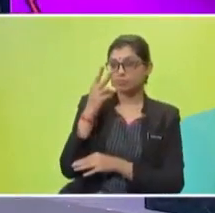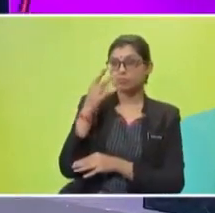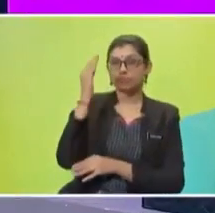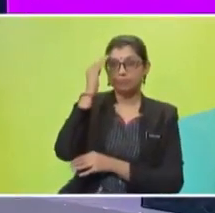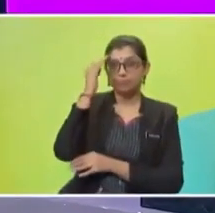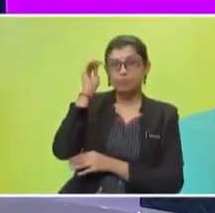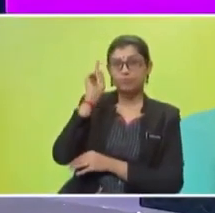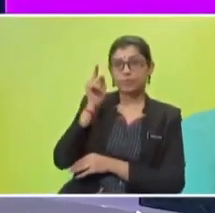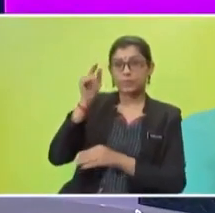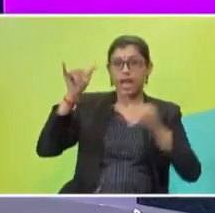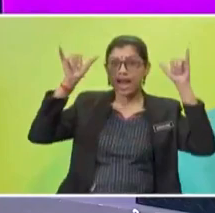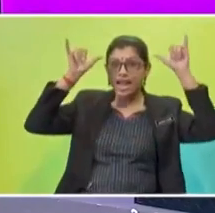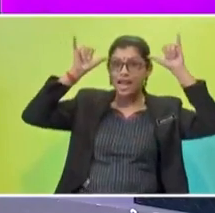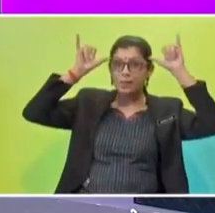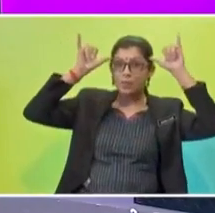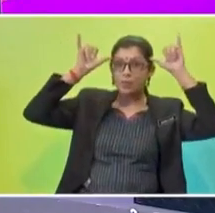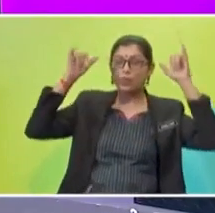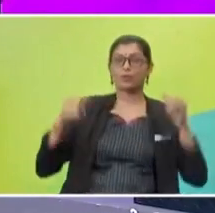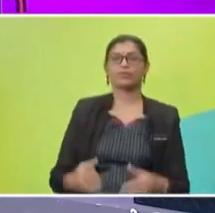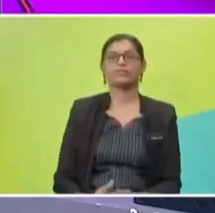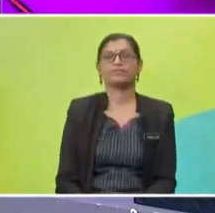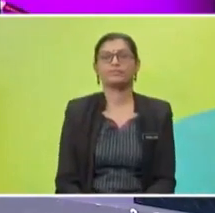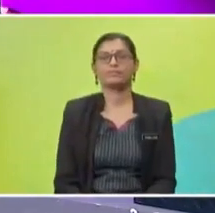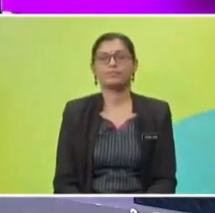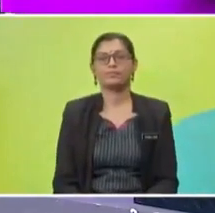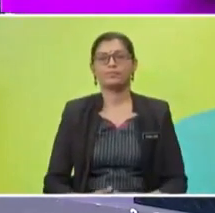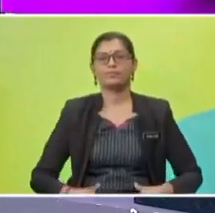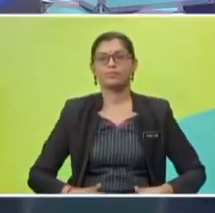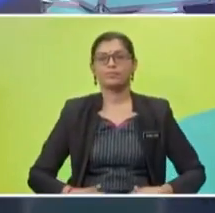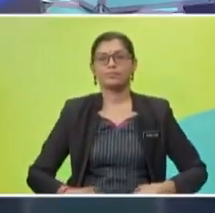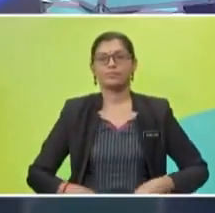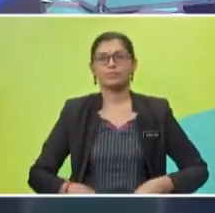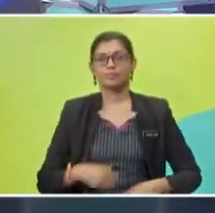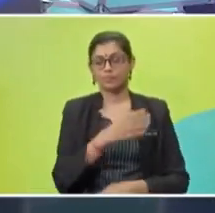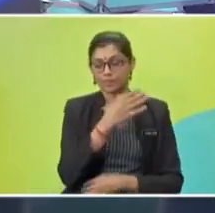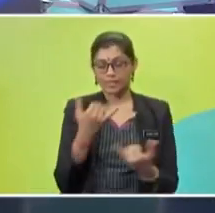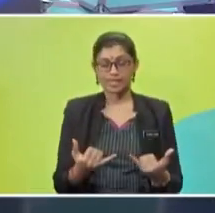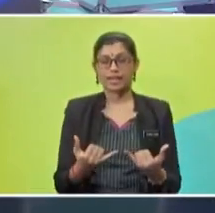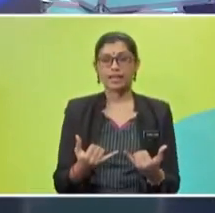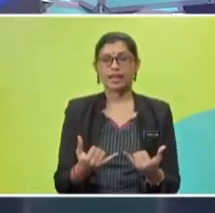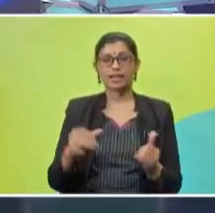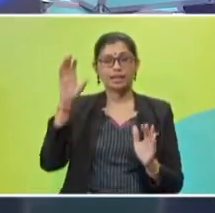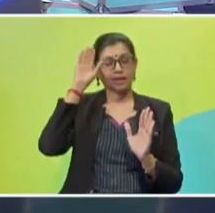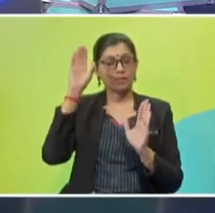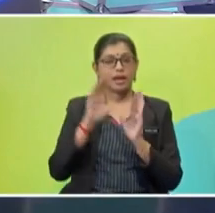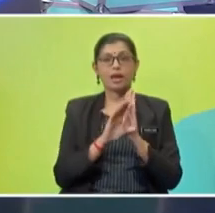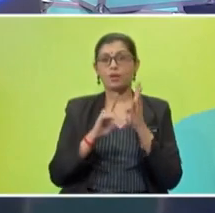lembu jomblo baik-baik Aceh dan kode kecuali kode-kode